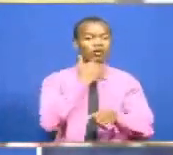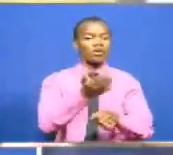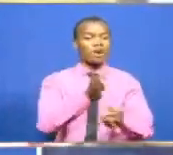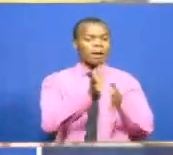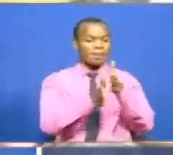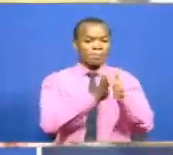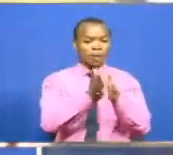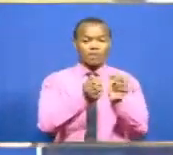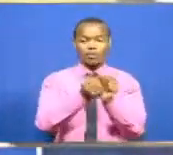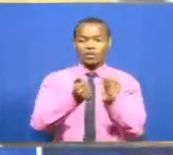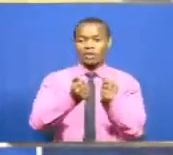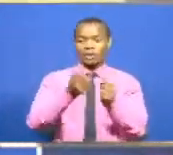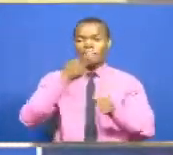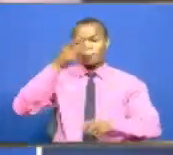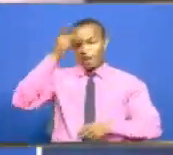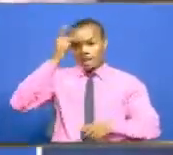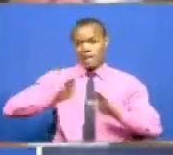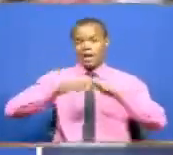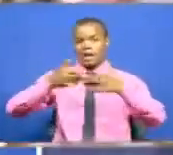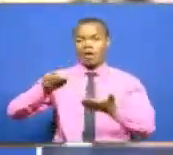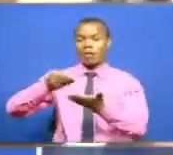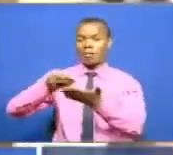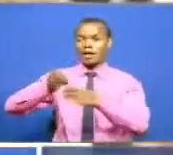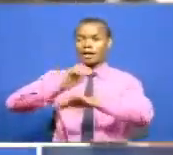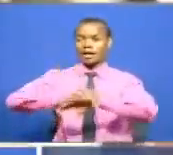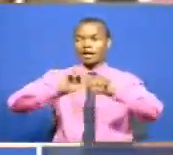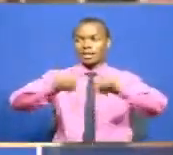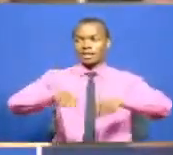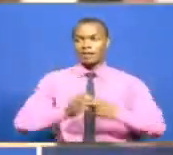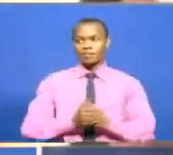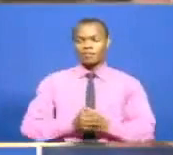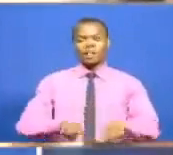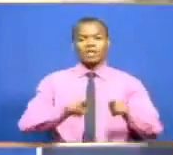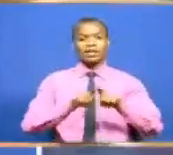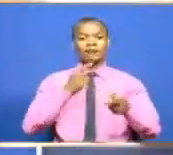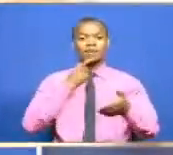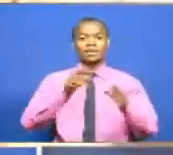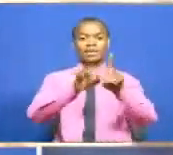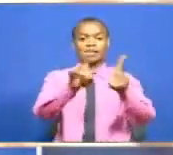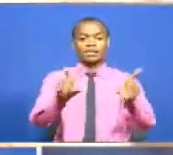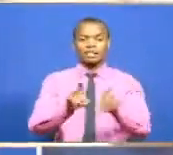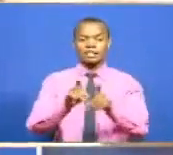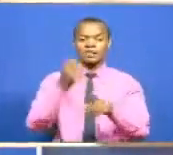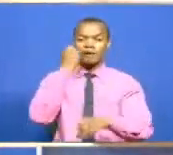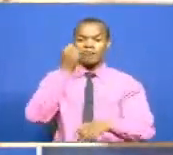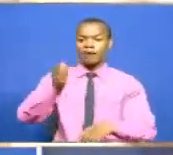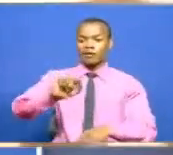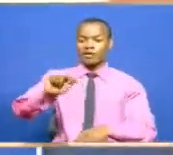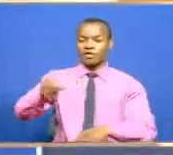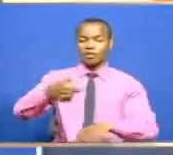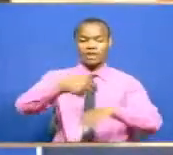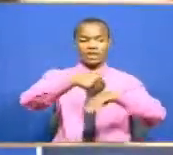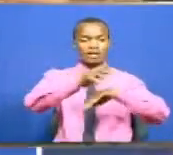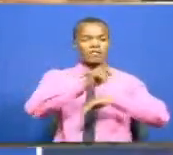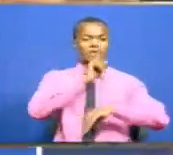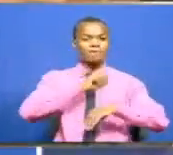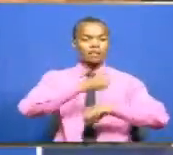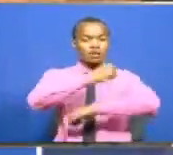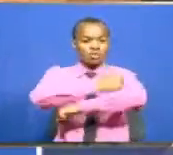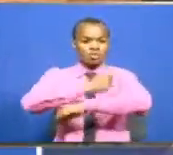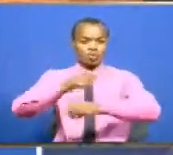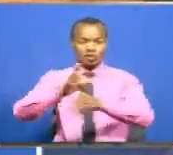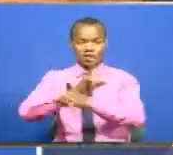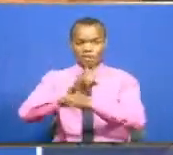fee, but let the child remain in school. Alikariri kwamba madawati nusu milioni yamepelekwa katika shule mbalimbali,